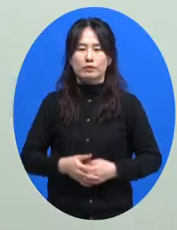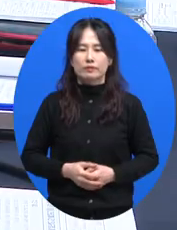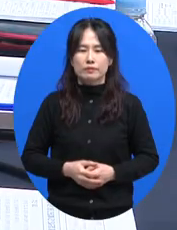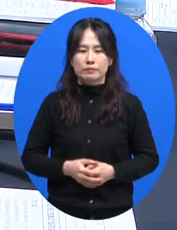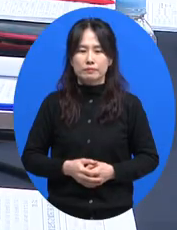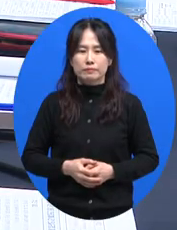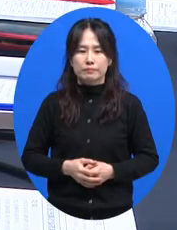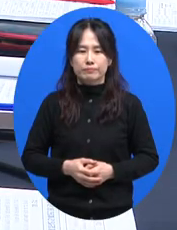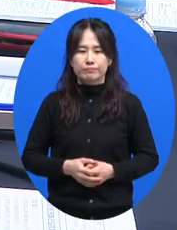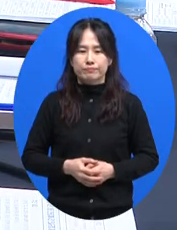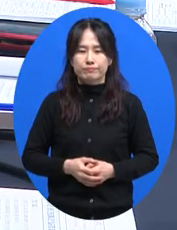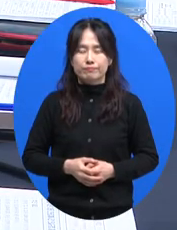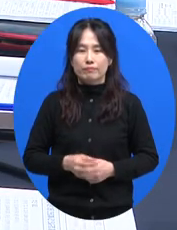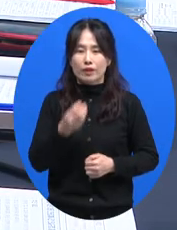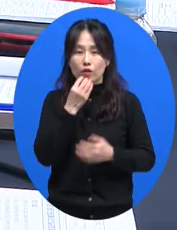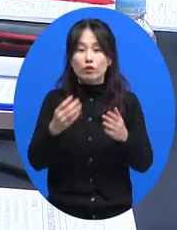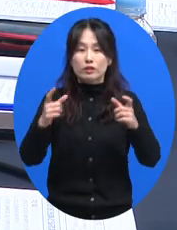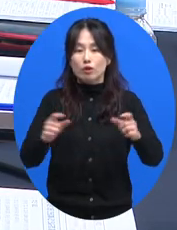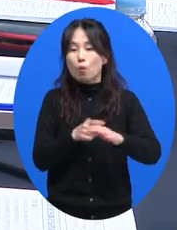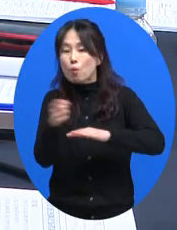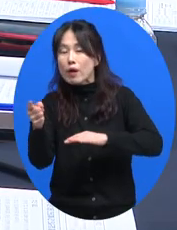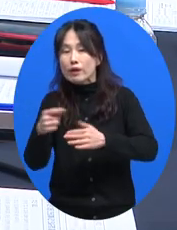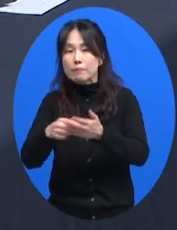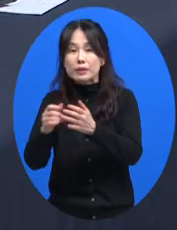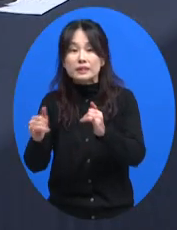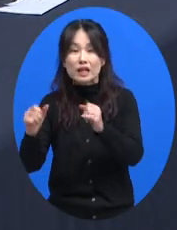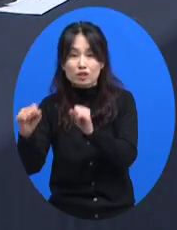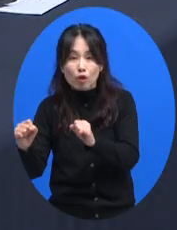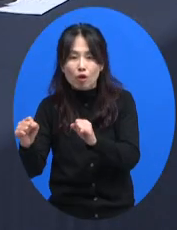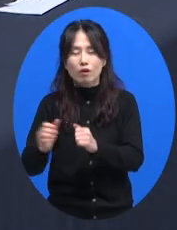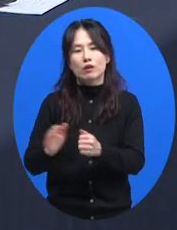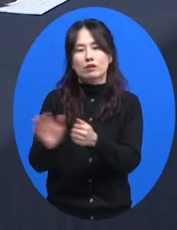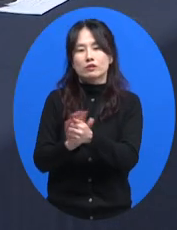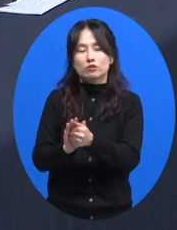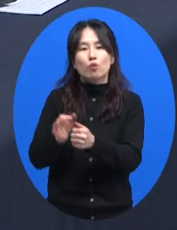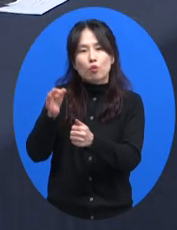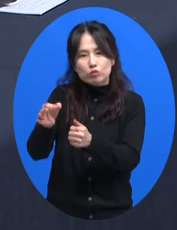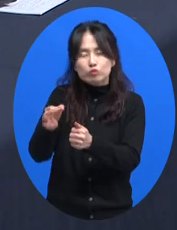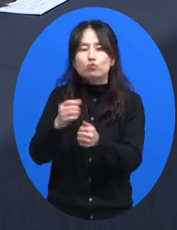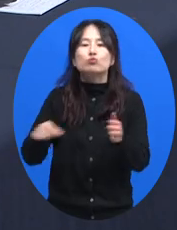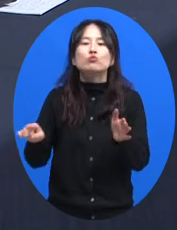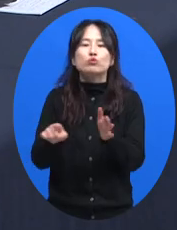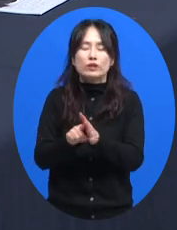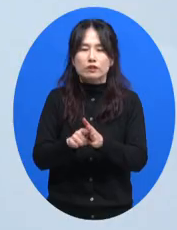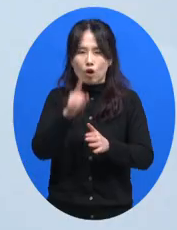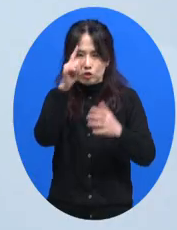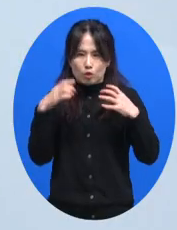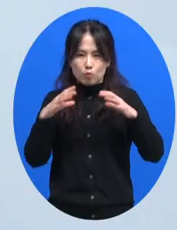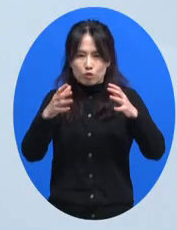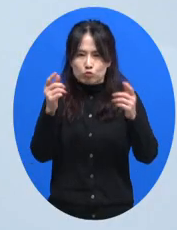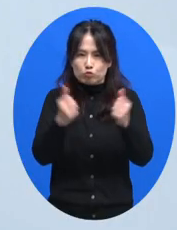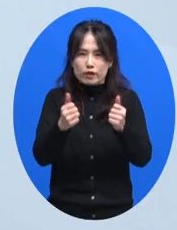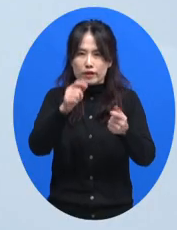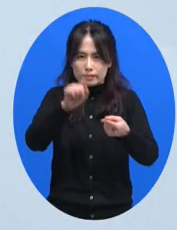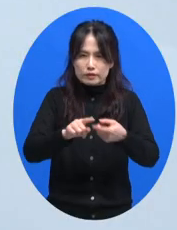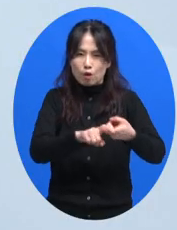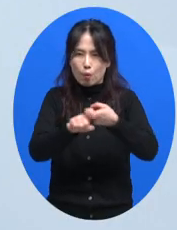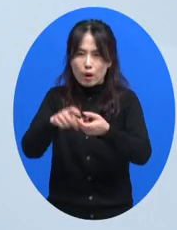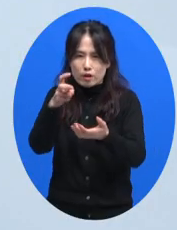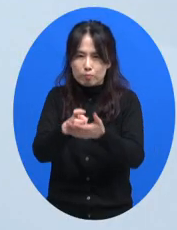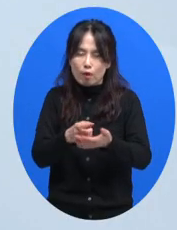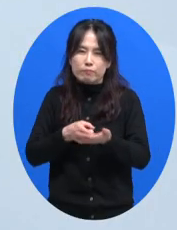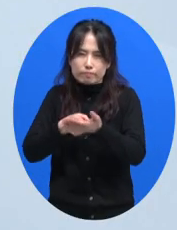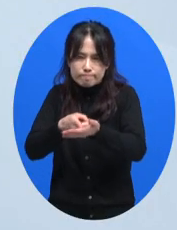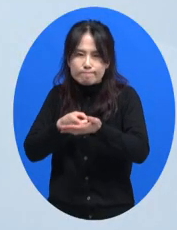약속드립니다. 또는 경기 지역 외에 거주하는 피해자들에게도 지원금이 지급될 수 있도록 정부와 국회를 대상으로 관련 입법을